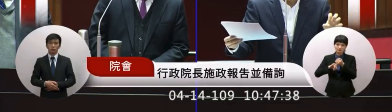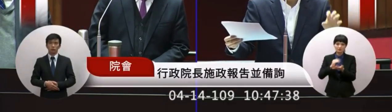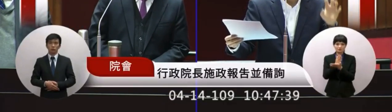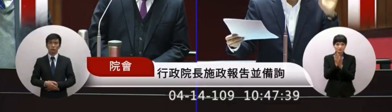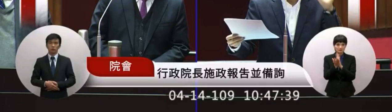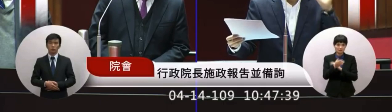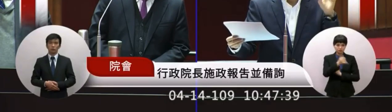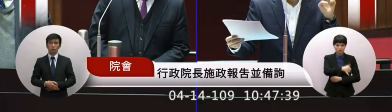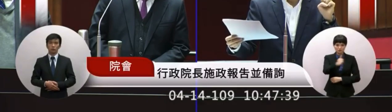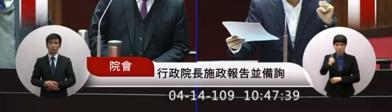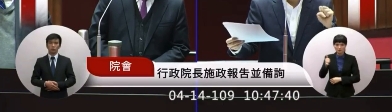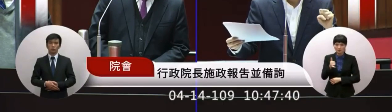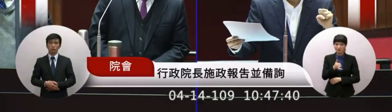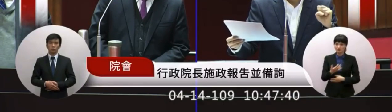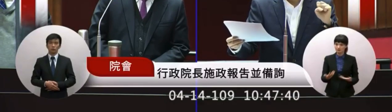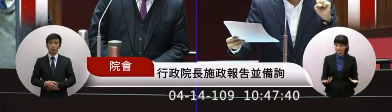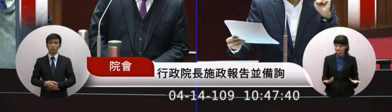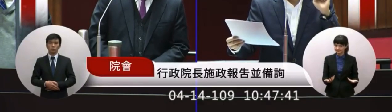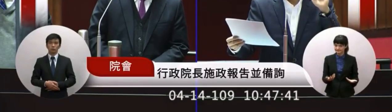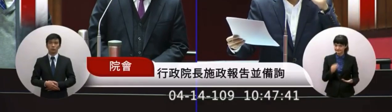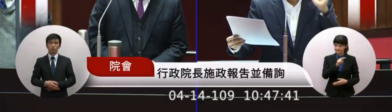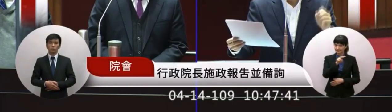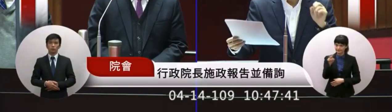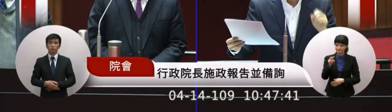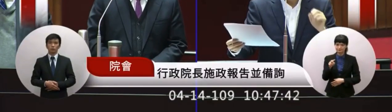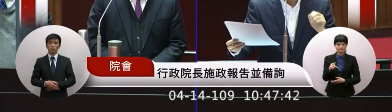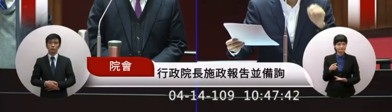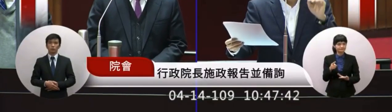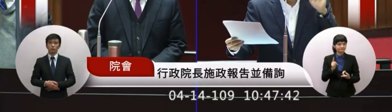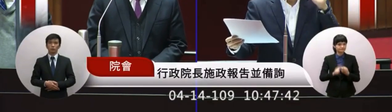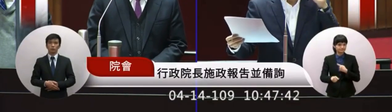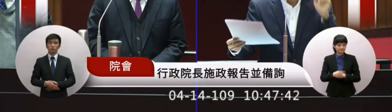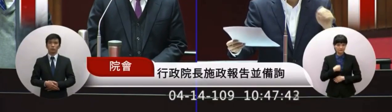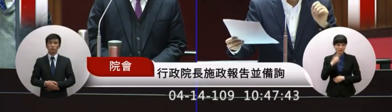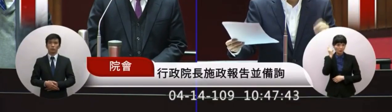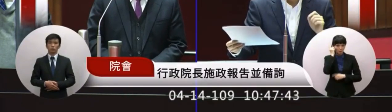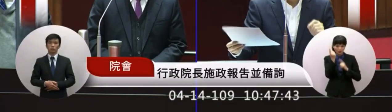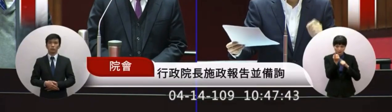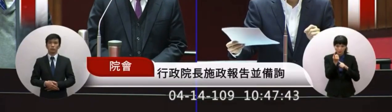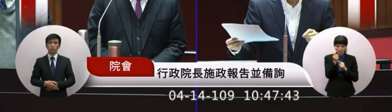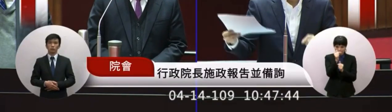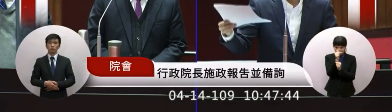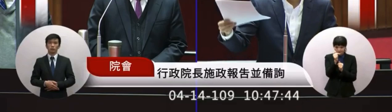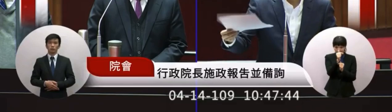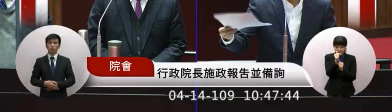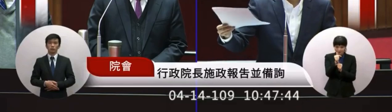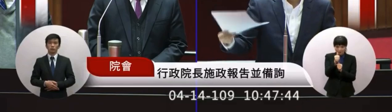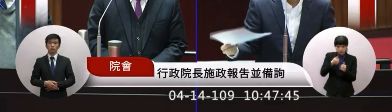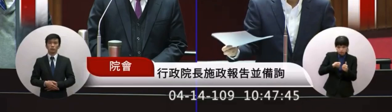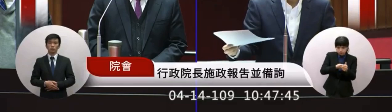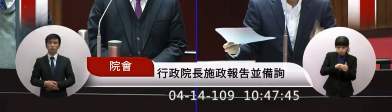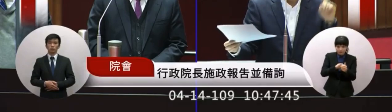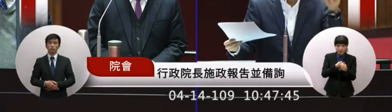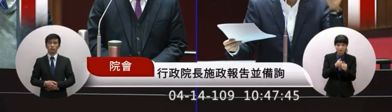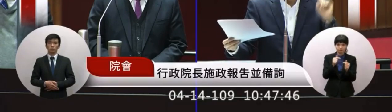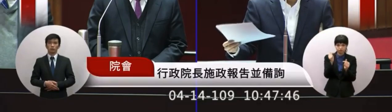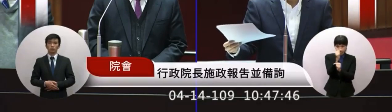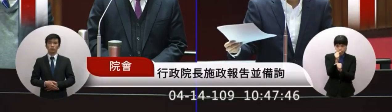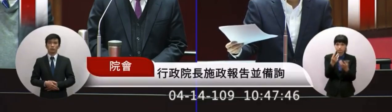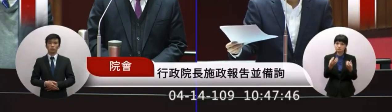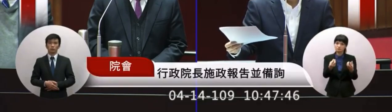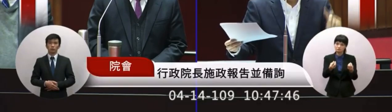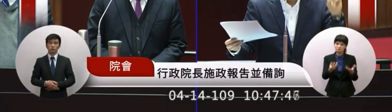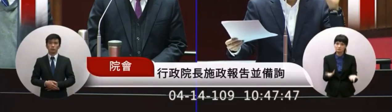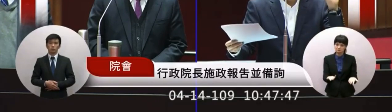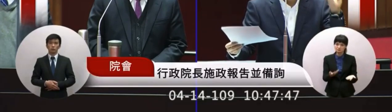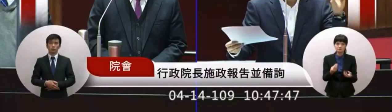容易发生这种状况。那我们的手机定位又不够精准，这些该怎么解决？一是太慢